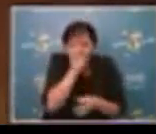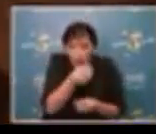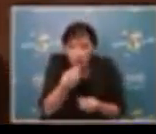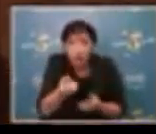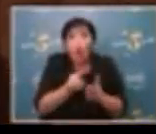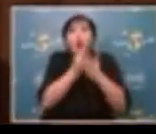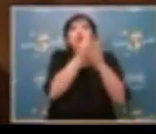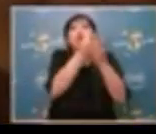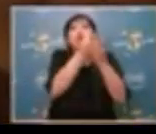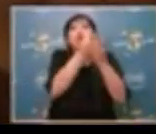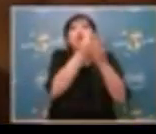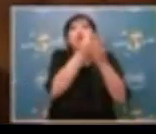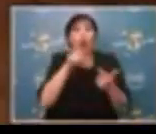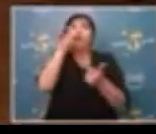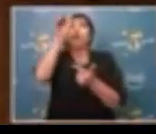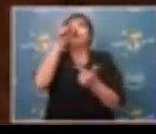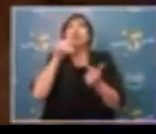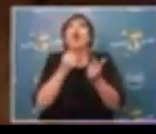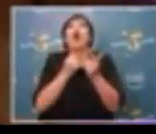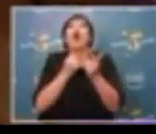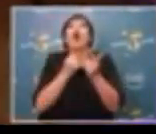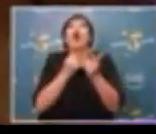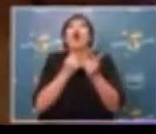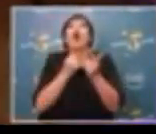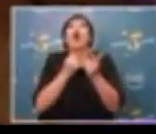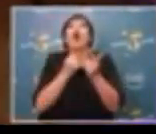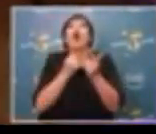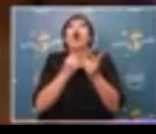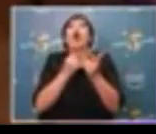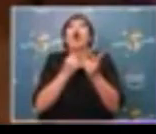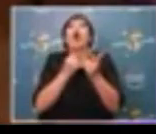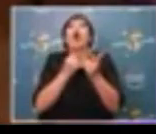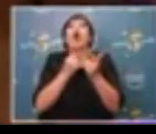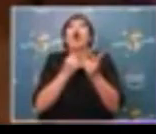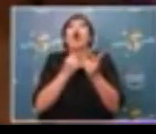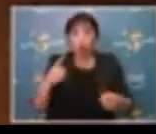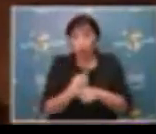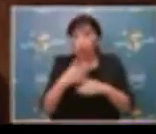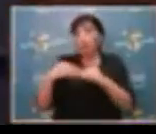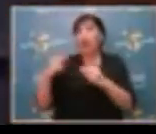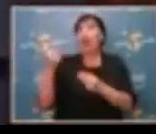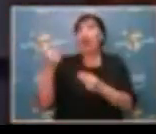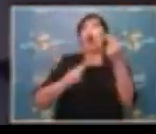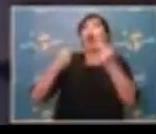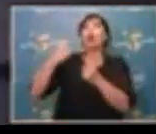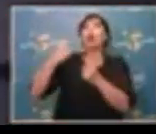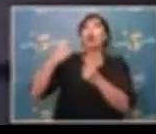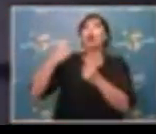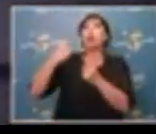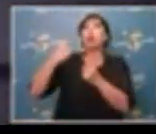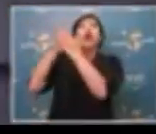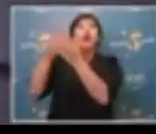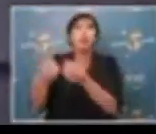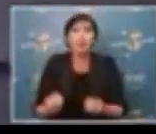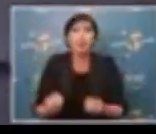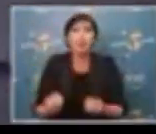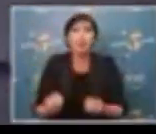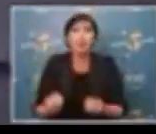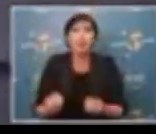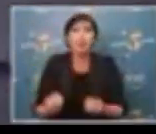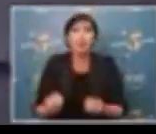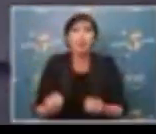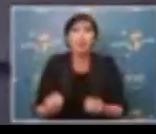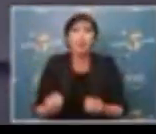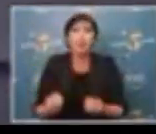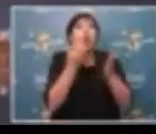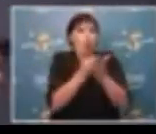Sostenibilità, futuro sostenibile, economia sostenibile. Dobbiamo fare l'economia sostenibile. Ma che cos'è? Lo sviluppo,